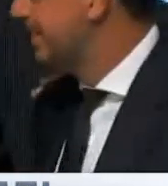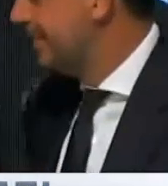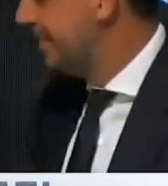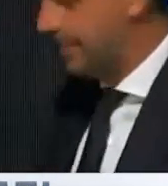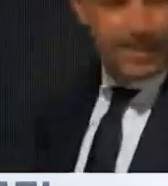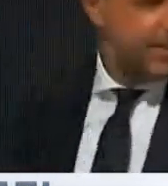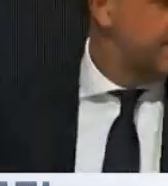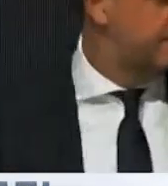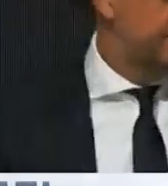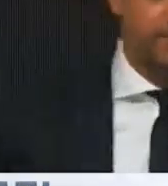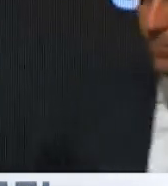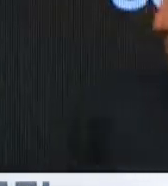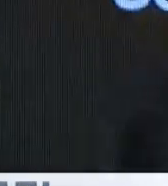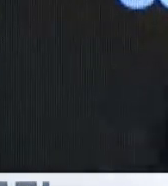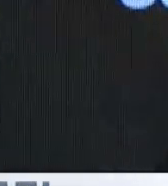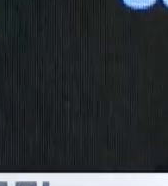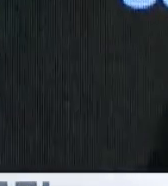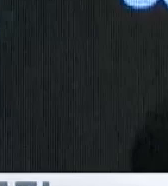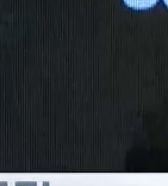сауалына жауап берді.